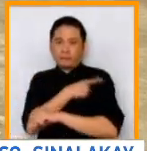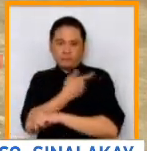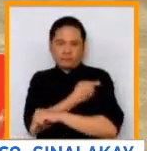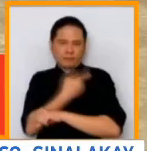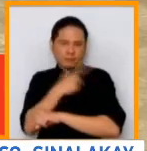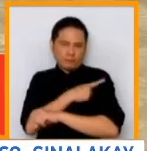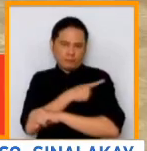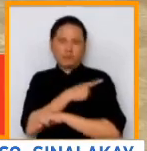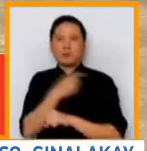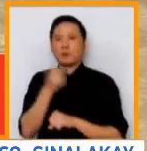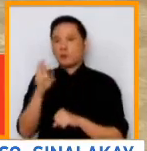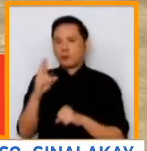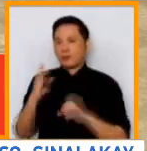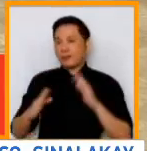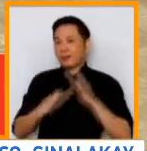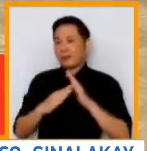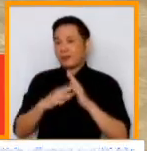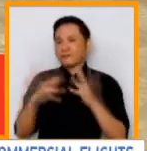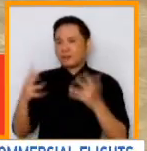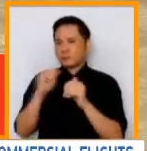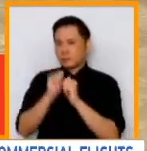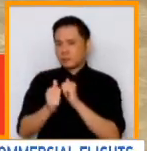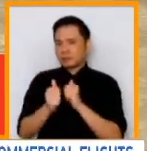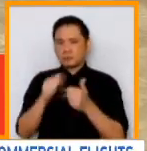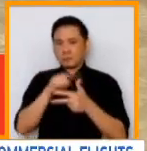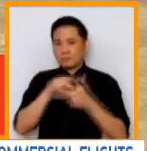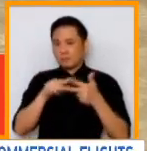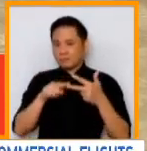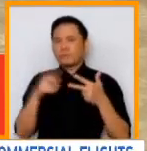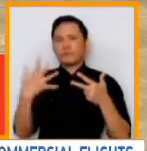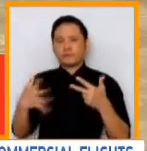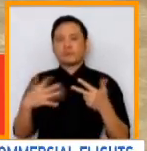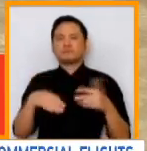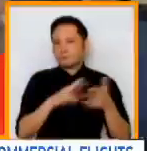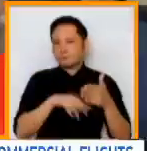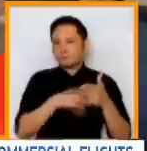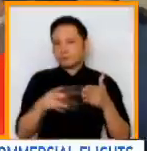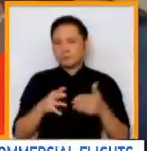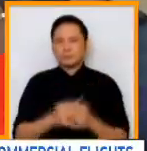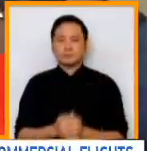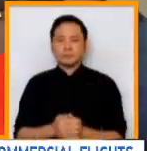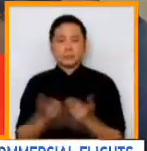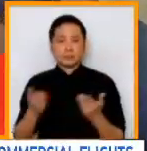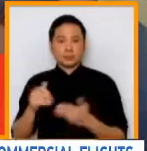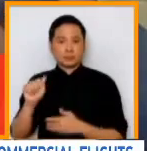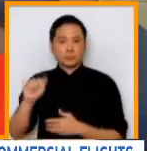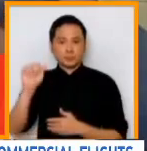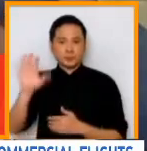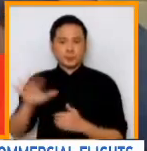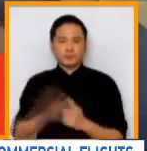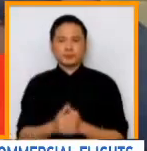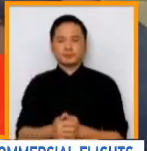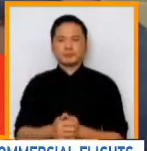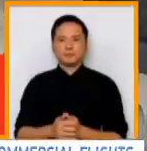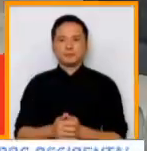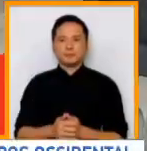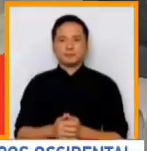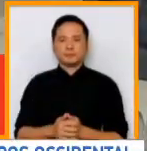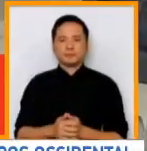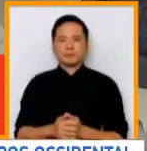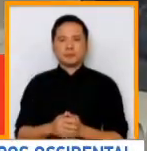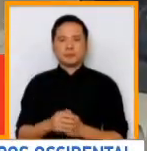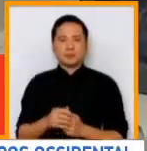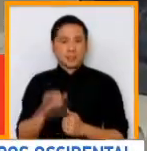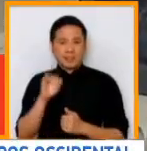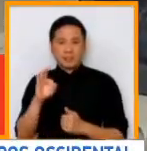na sila. Ito yung pinapayagan mag-walk-in vaccination dito sa Antipolo. yung mga hindi senior citizen, hindi pwede basta-basta lang